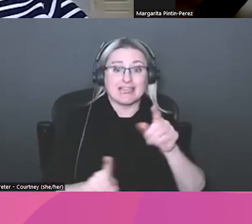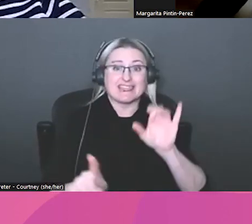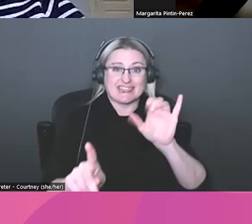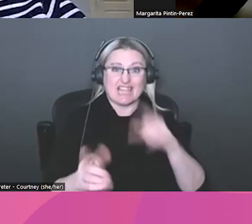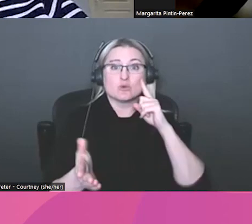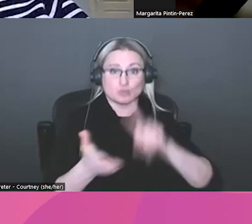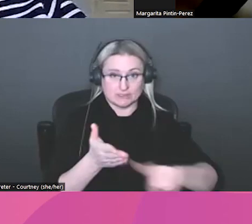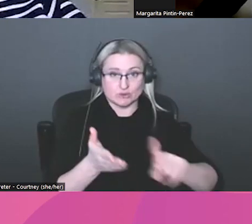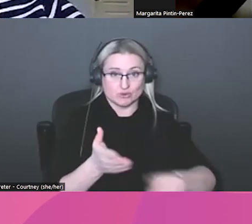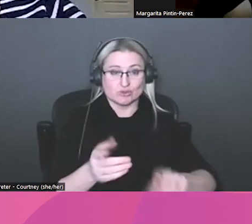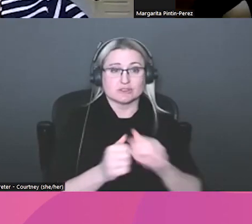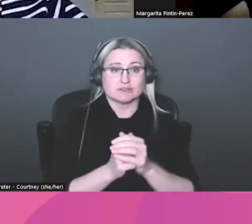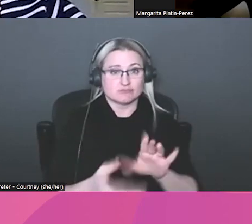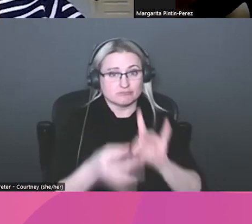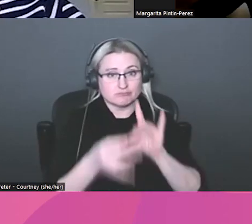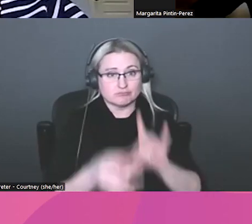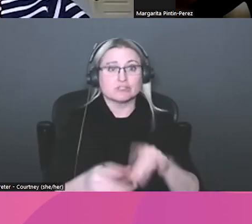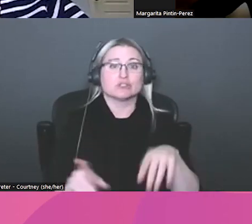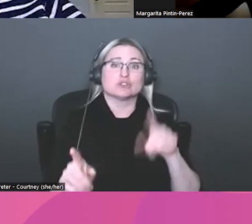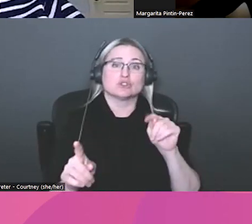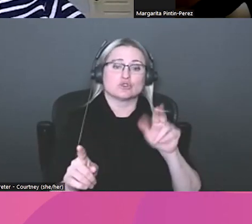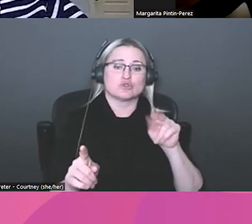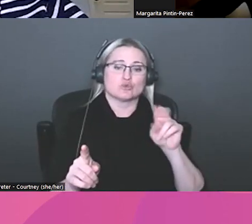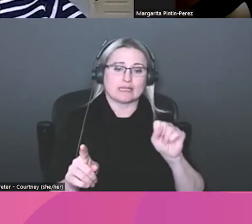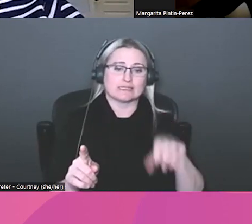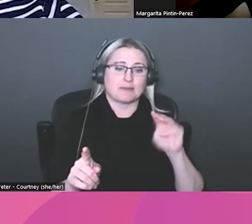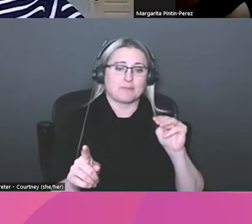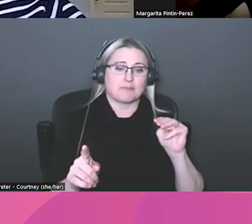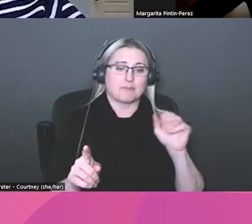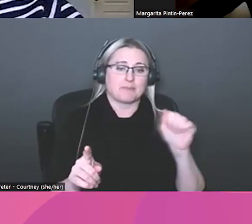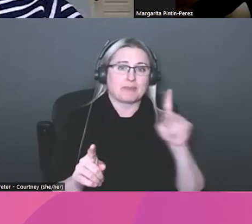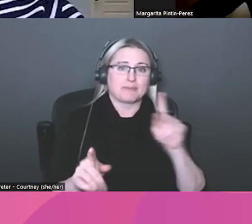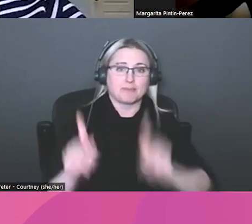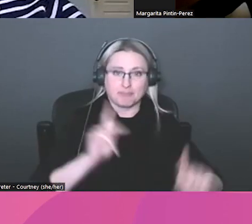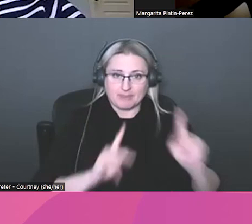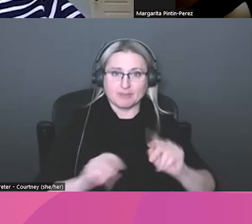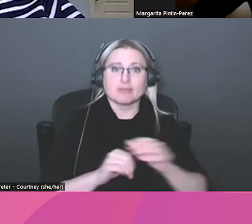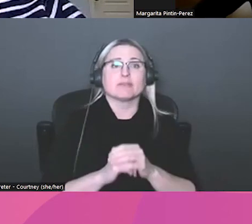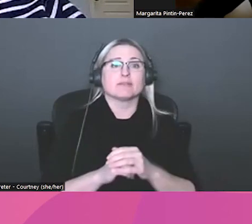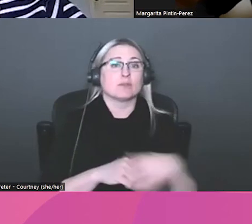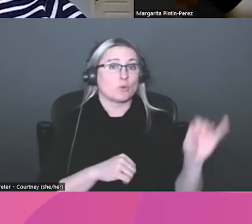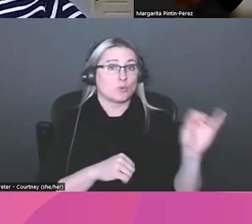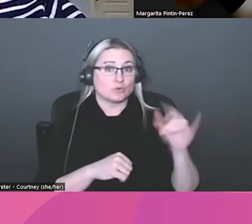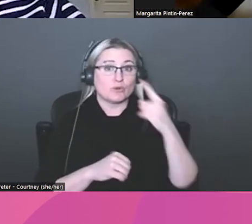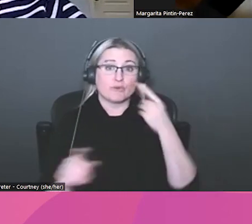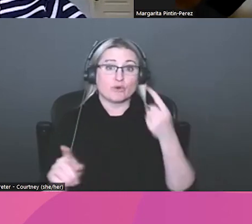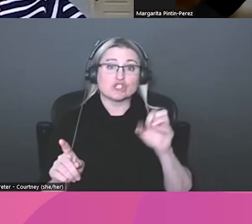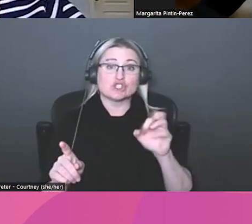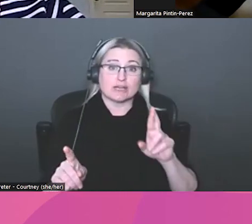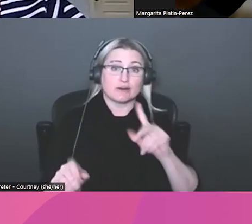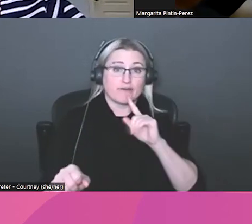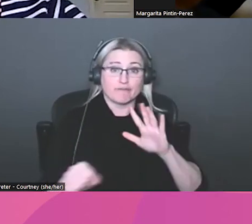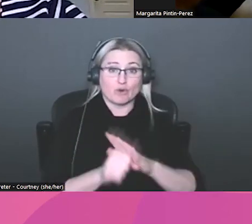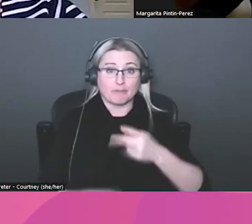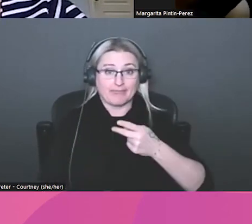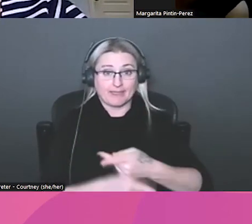notre domaine qui font cette recherche sur les personnes transmasculines, sur la corpulence, la difficulté